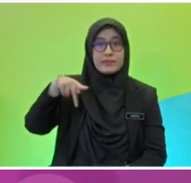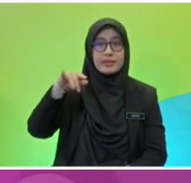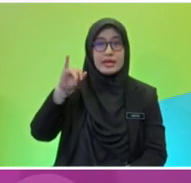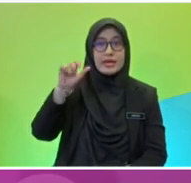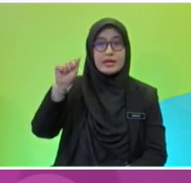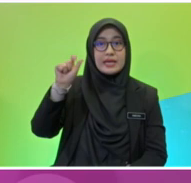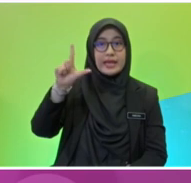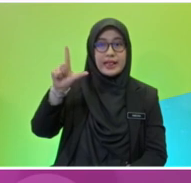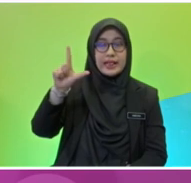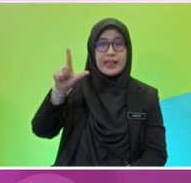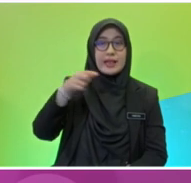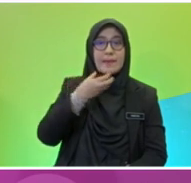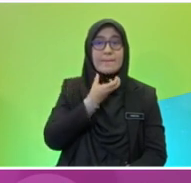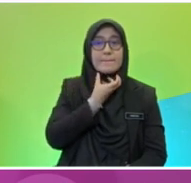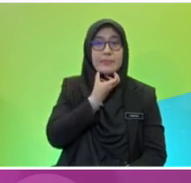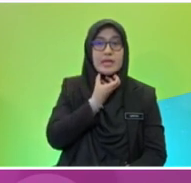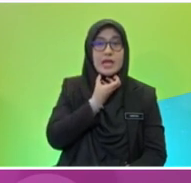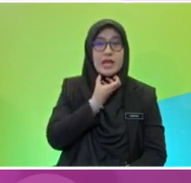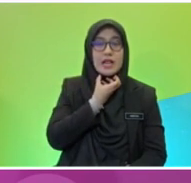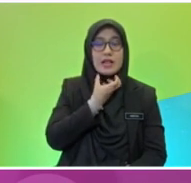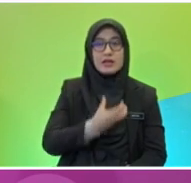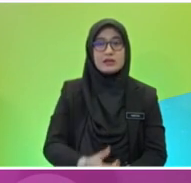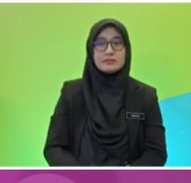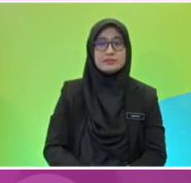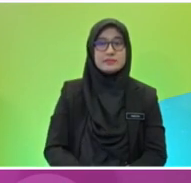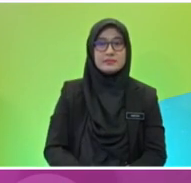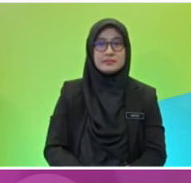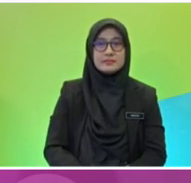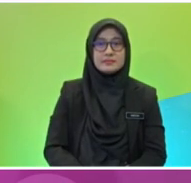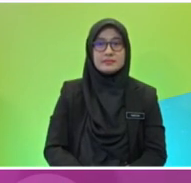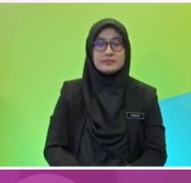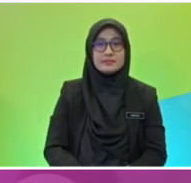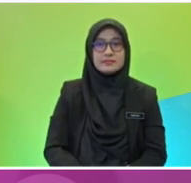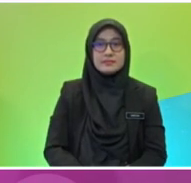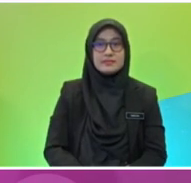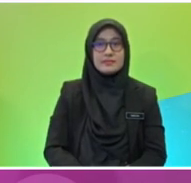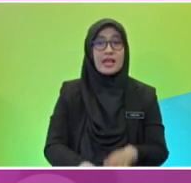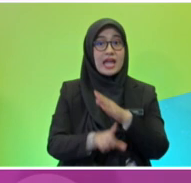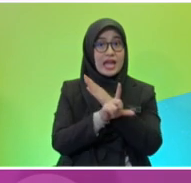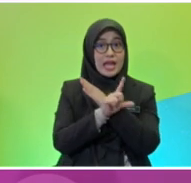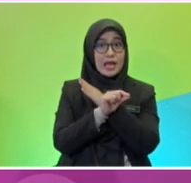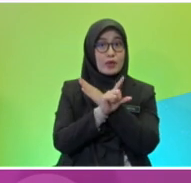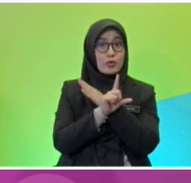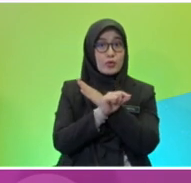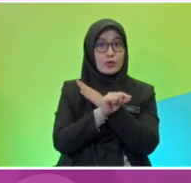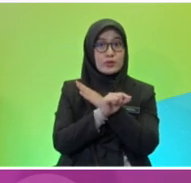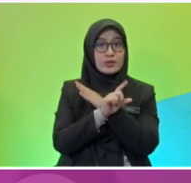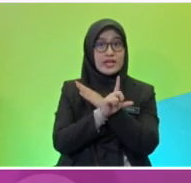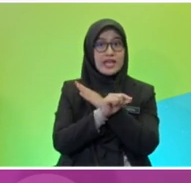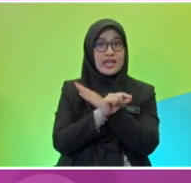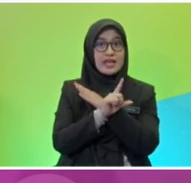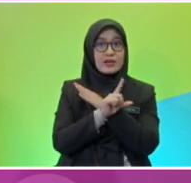Pial. Pial. Tu nama dia pial. Okey. Okey. Seterusnya kita tengok Ekor. Ekornya. Nah, ekor belakang.